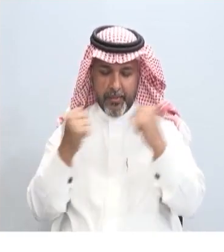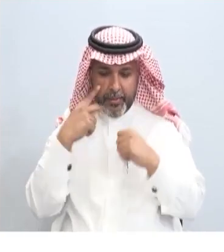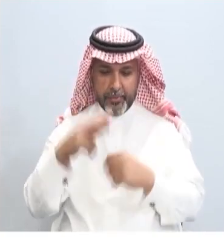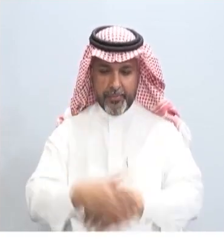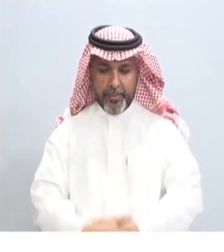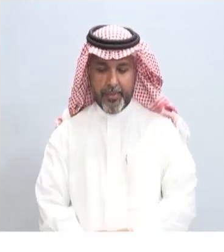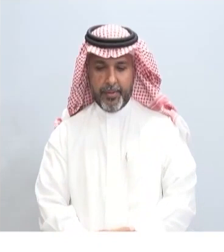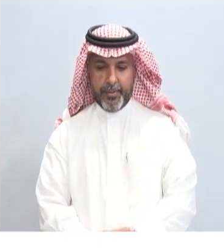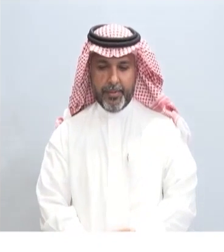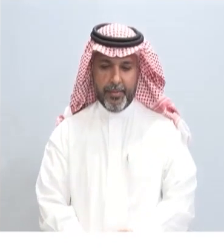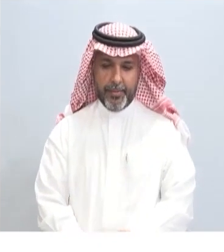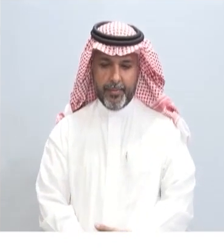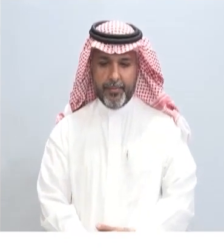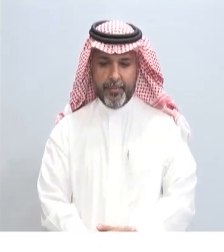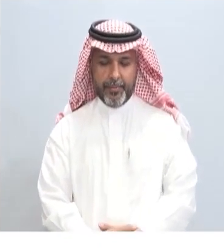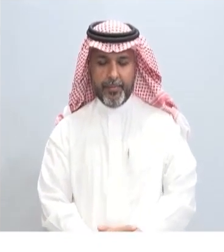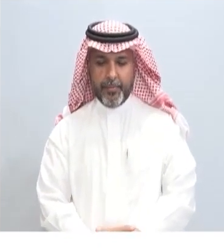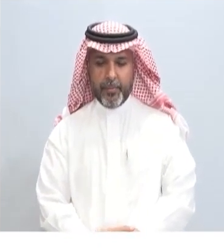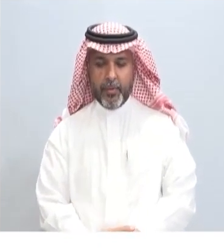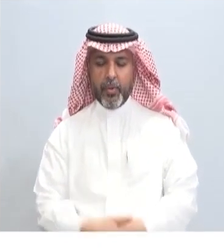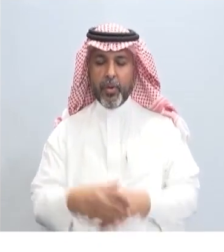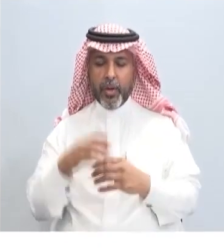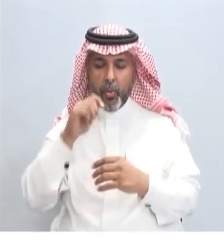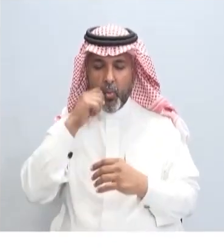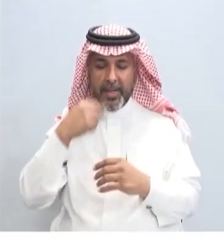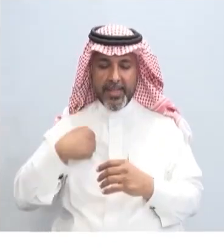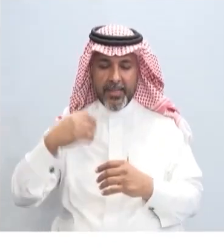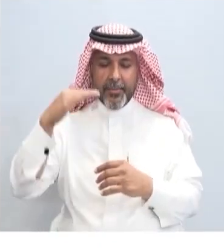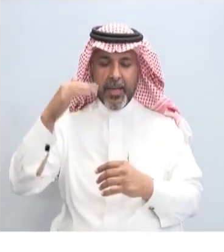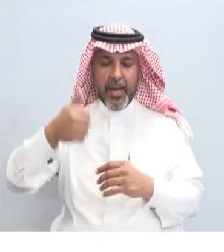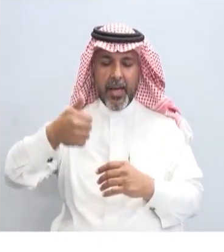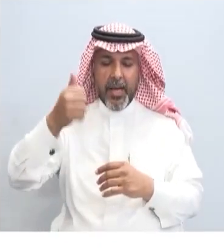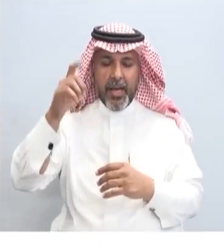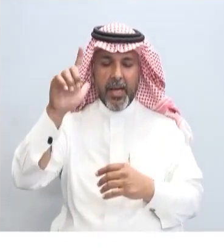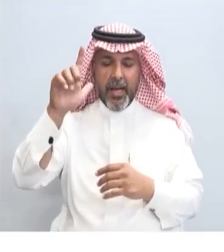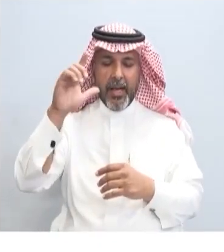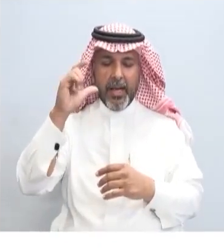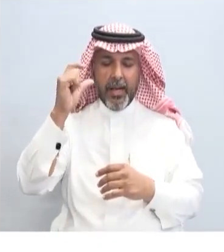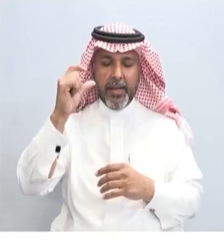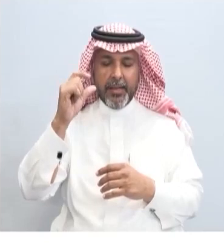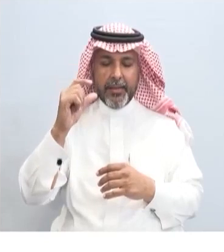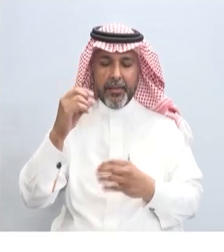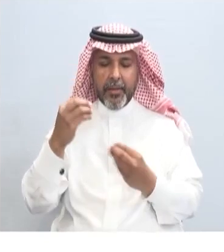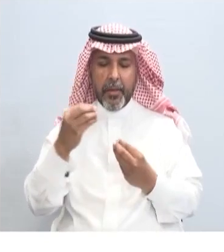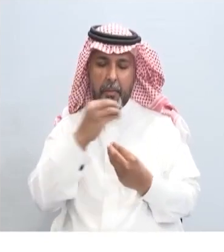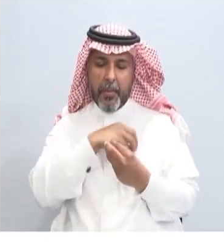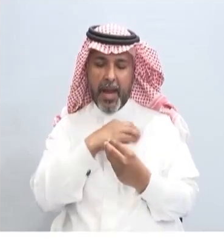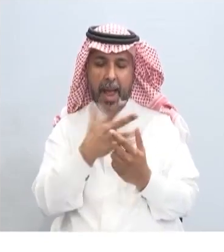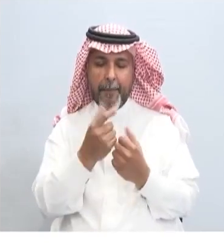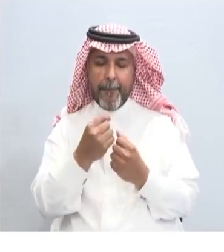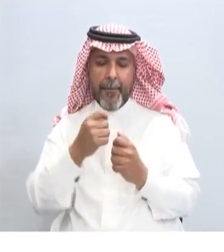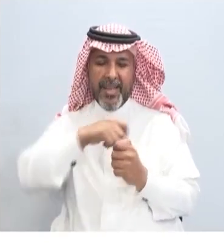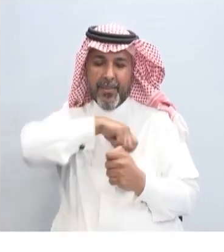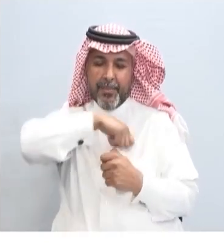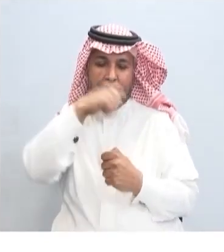المثال التالي قاللك خالد خمس بطاقات خضراء وست بطاقات بيضاء يعني كلها كم بطاقه